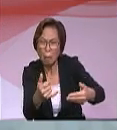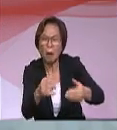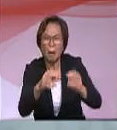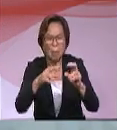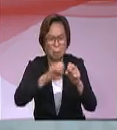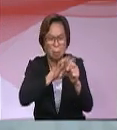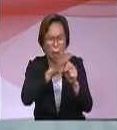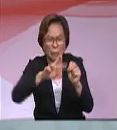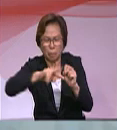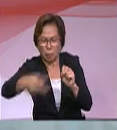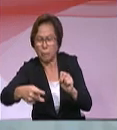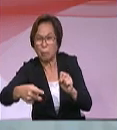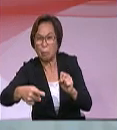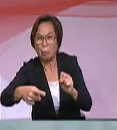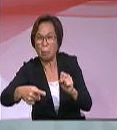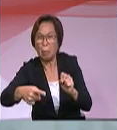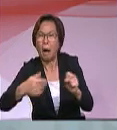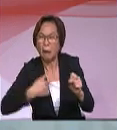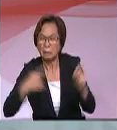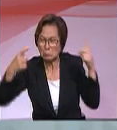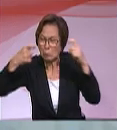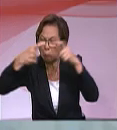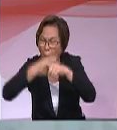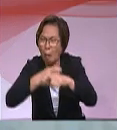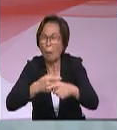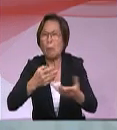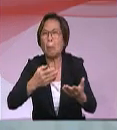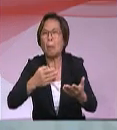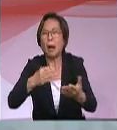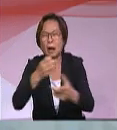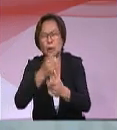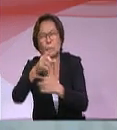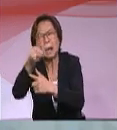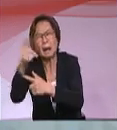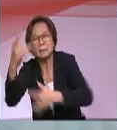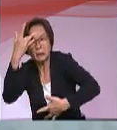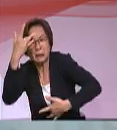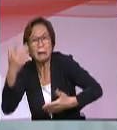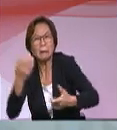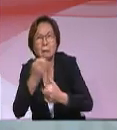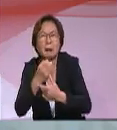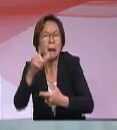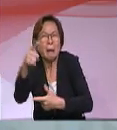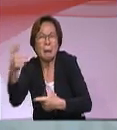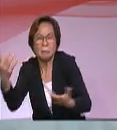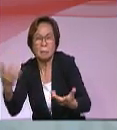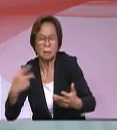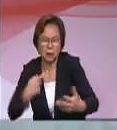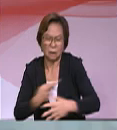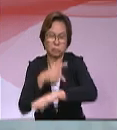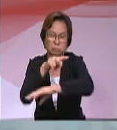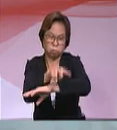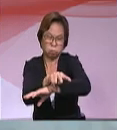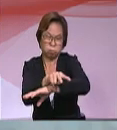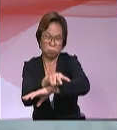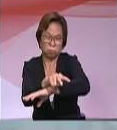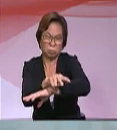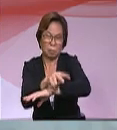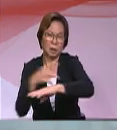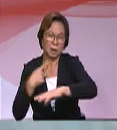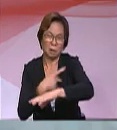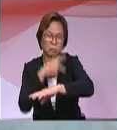bermutasi, ada komplikasi ataupun side effect dan sebagainya. Jadi kita akan mantau adverse